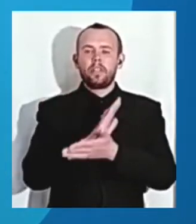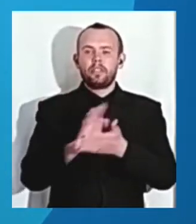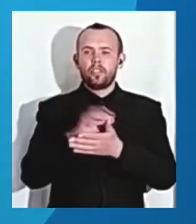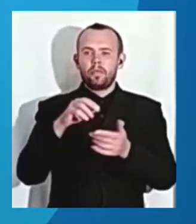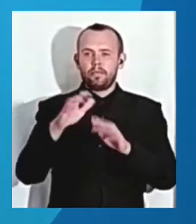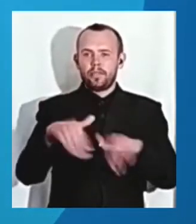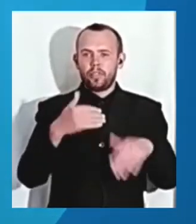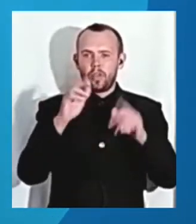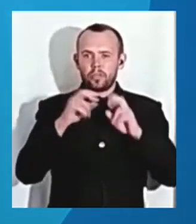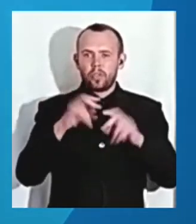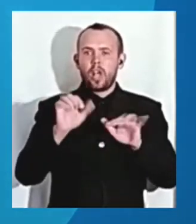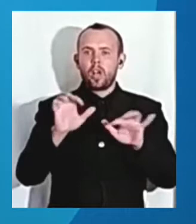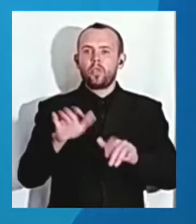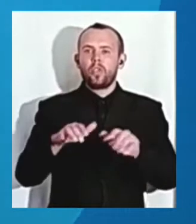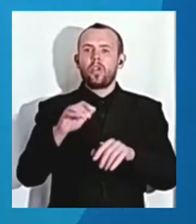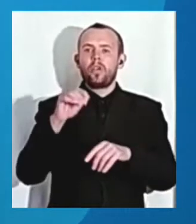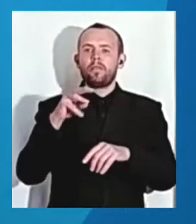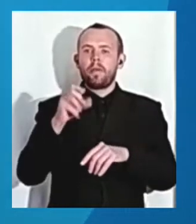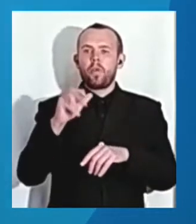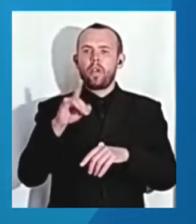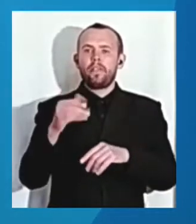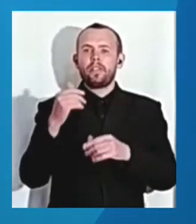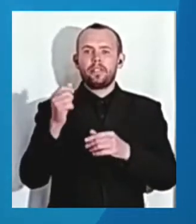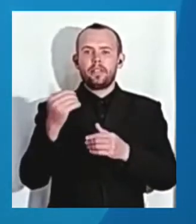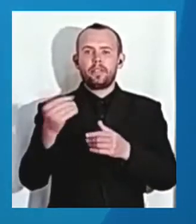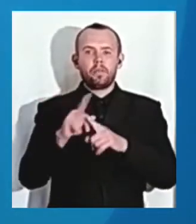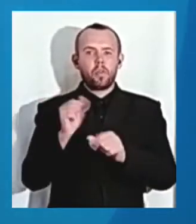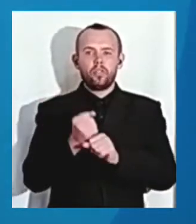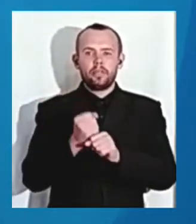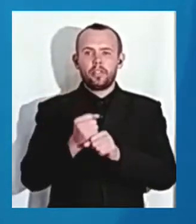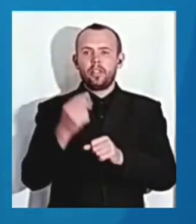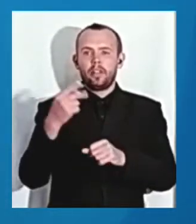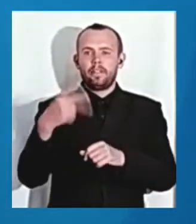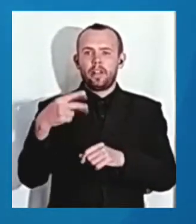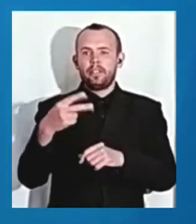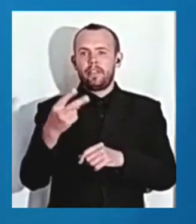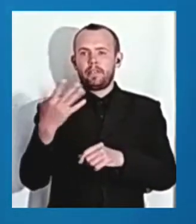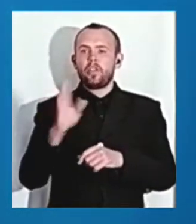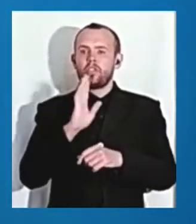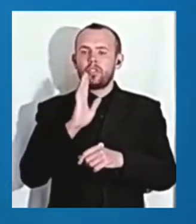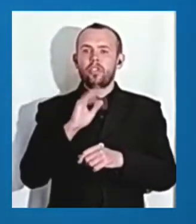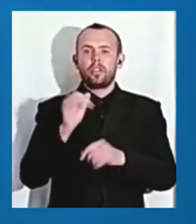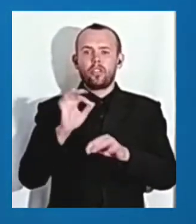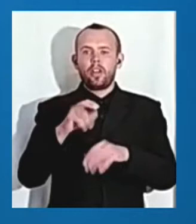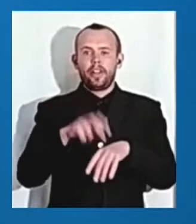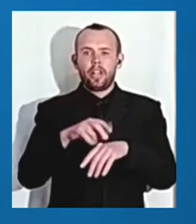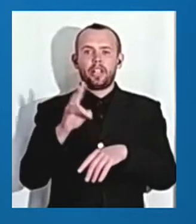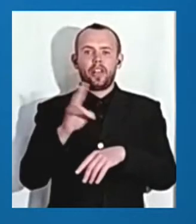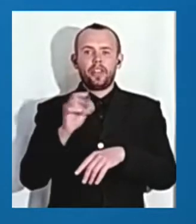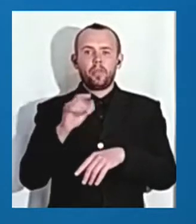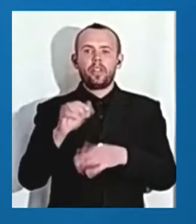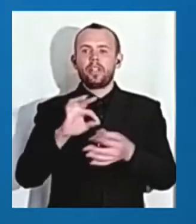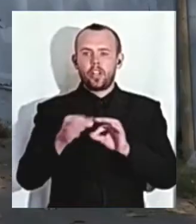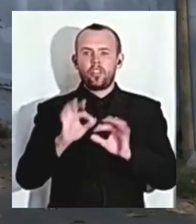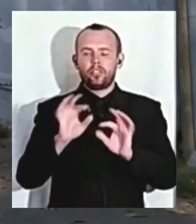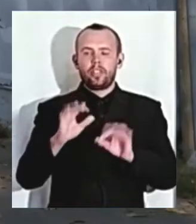комп'ютерному мамографі. За один прийом це можуть зробити 20-25 жінок, каже лікарка Надія Бодня. Детальніше розкажуть наші